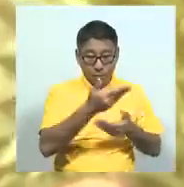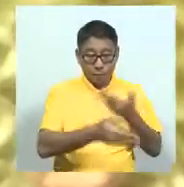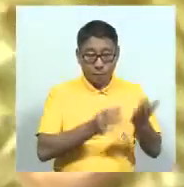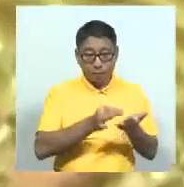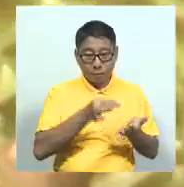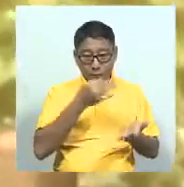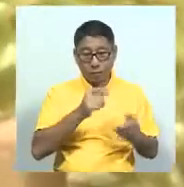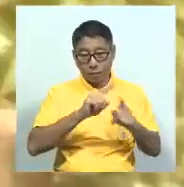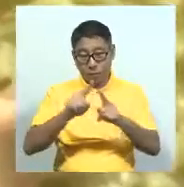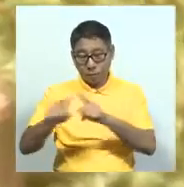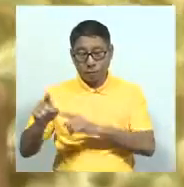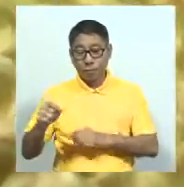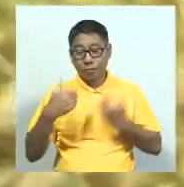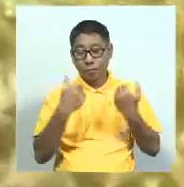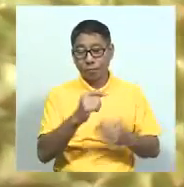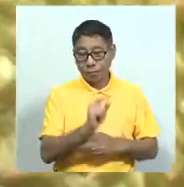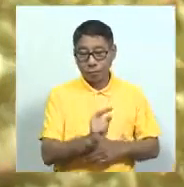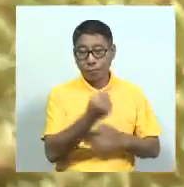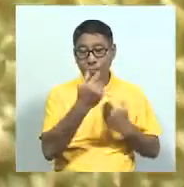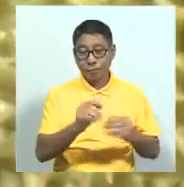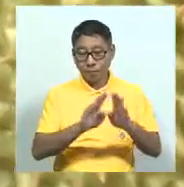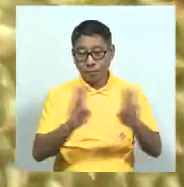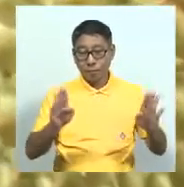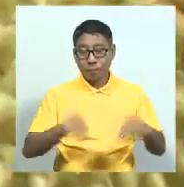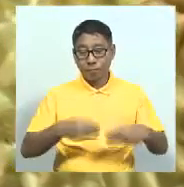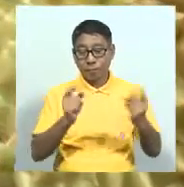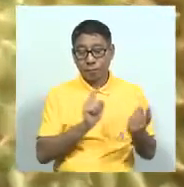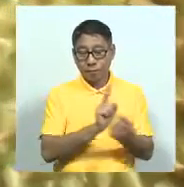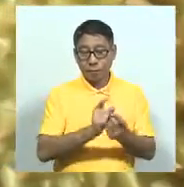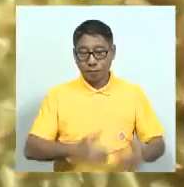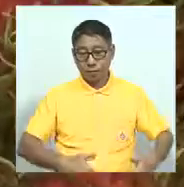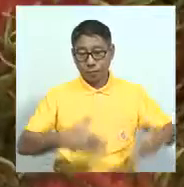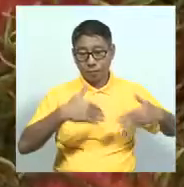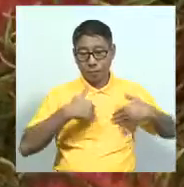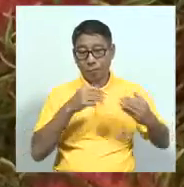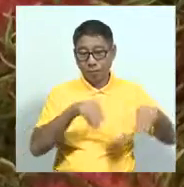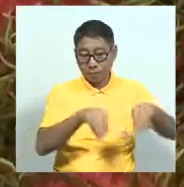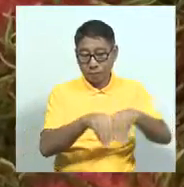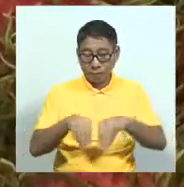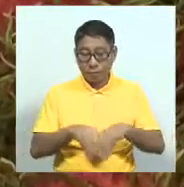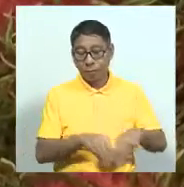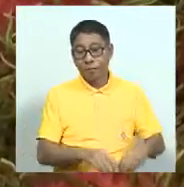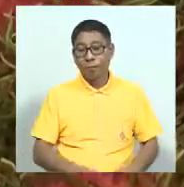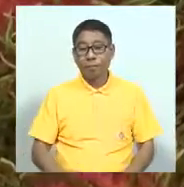ไม้สดๆจากในสวนพร้อมๆกับการเปิดให้เข้ามาสัมผัสวิถีชาวสวนได้อย่างใกล้ชิด